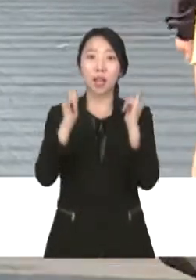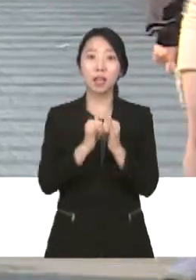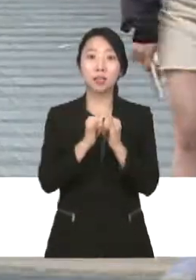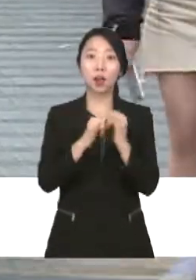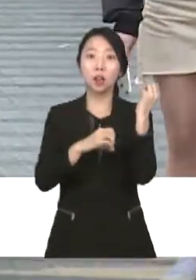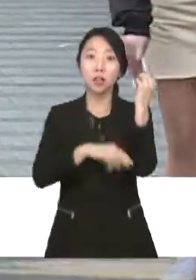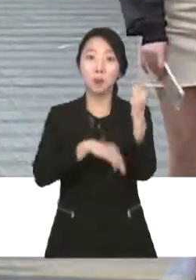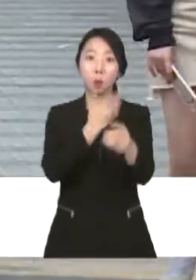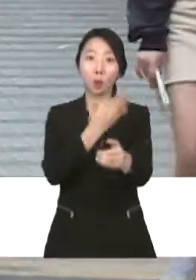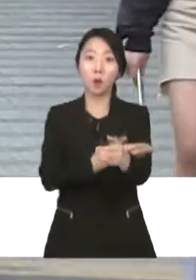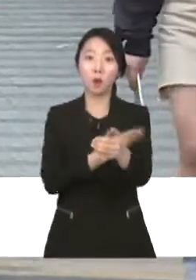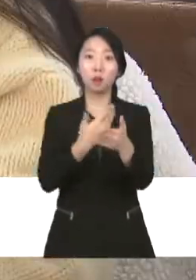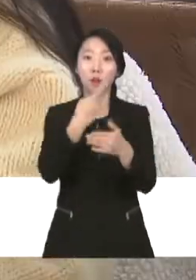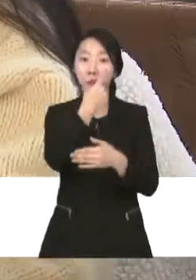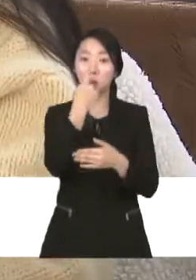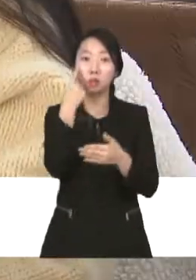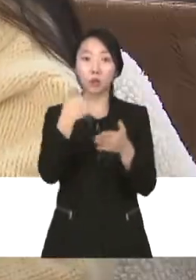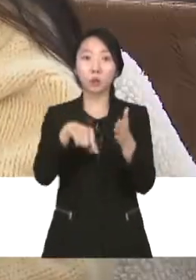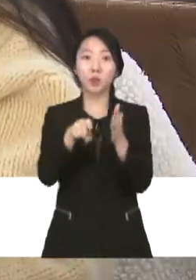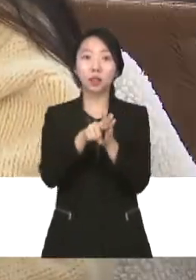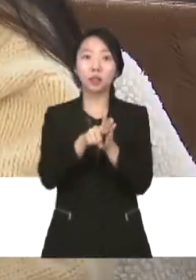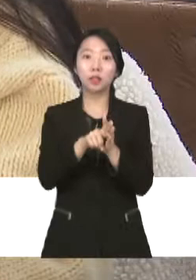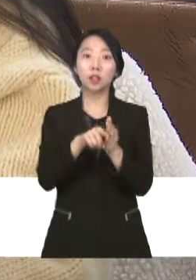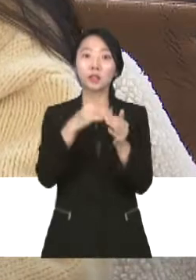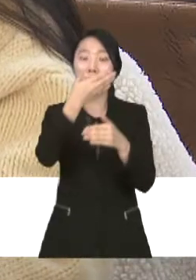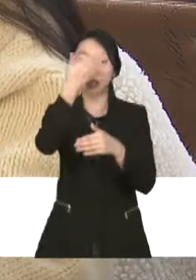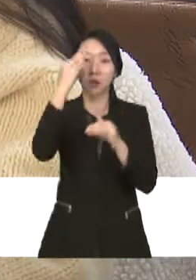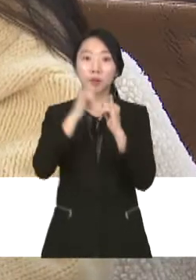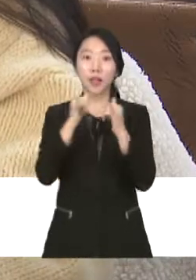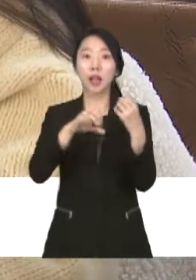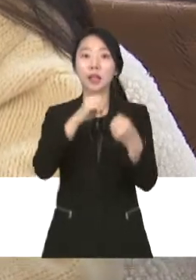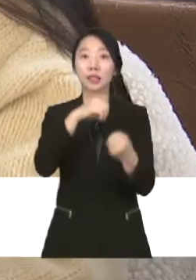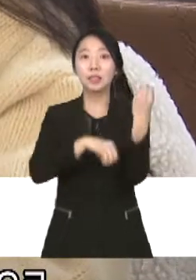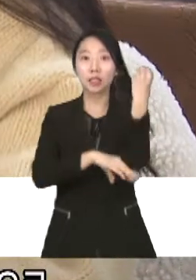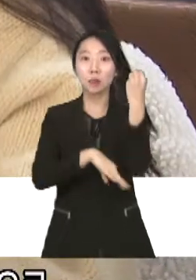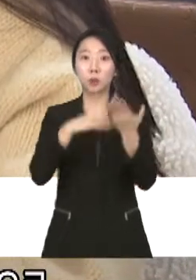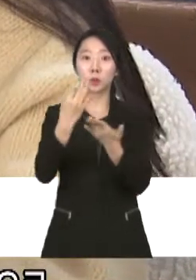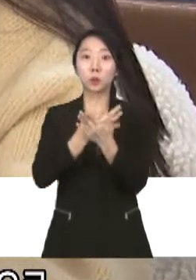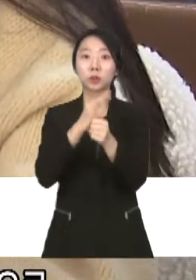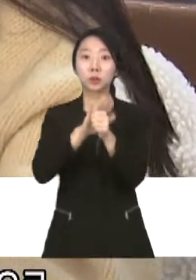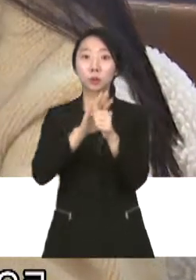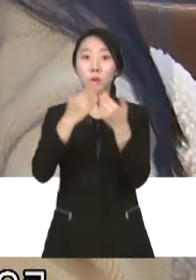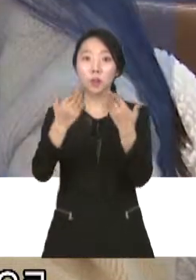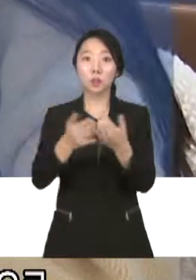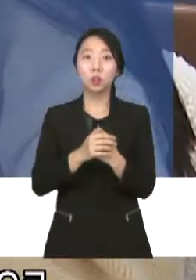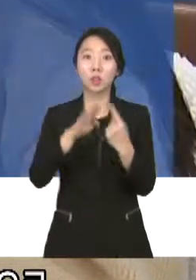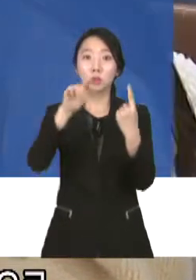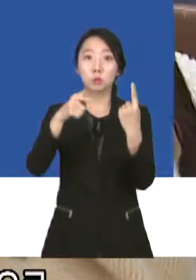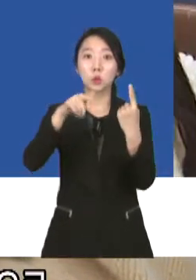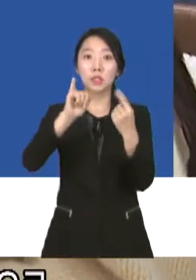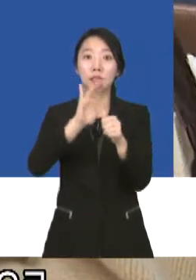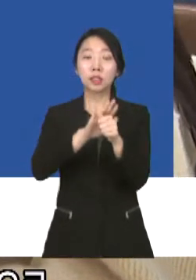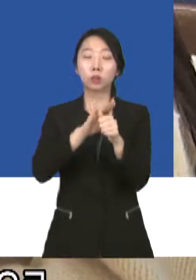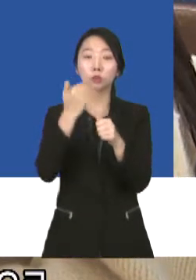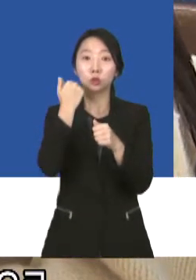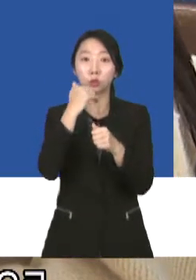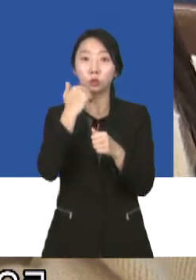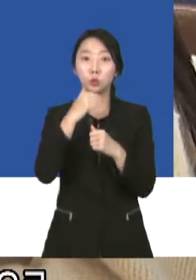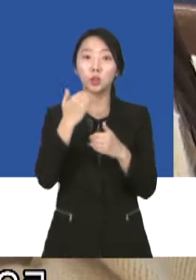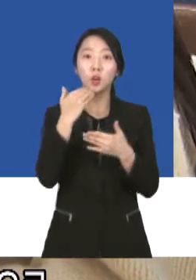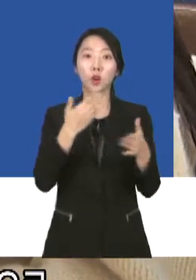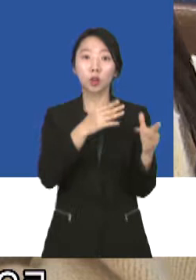사회적 기본권 보장을 위해 올해부터 청년 기본소득을 지원합니다 2019 년 1분기 청년 기본소득